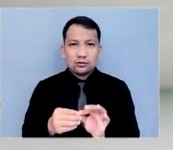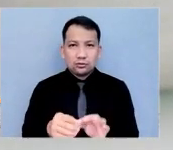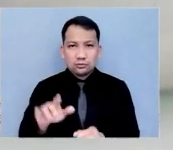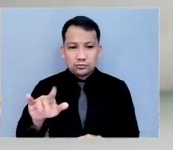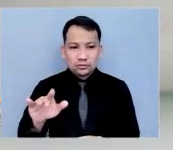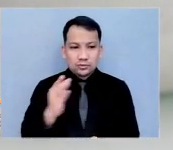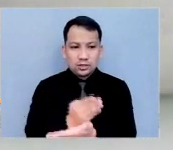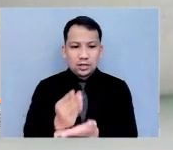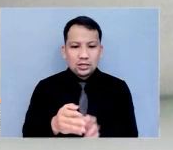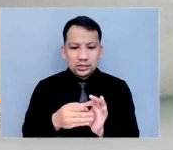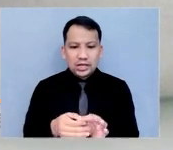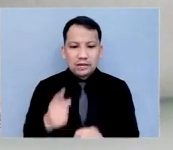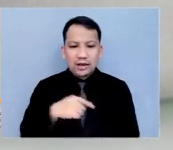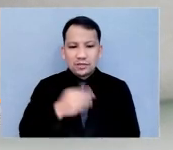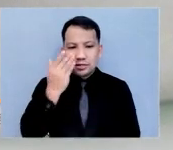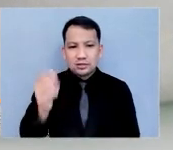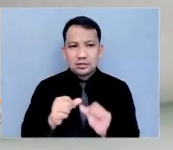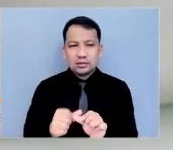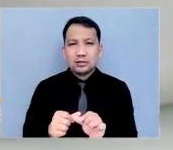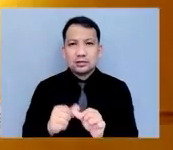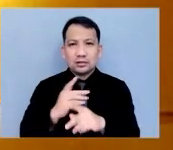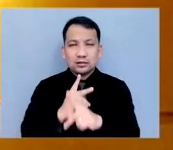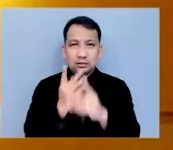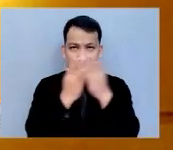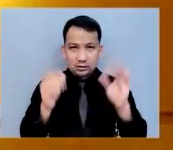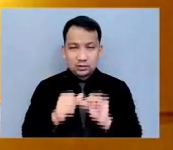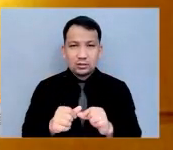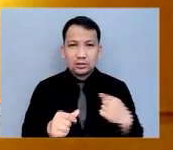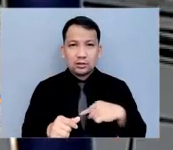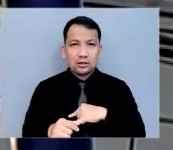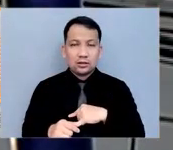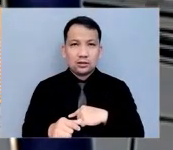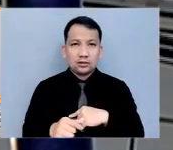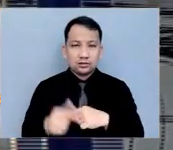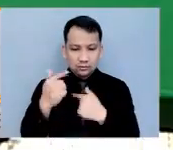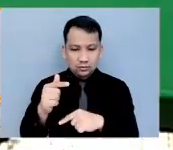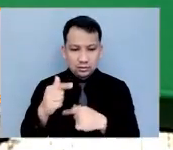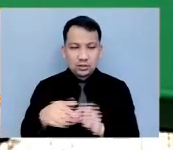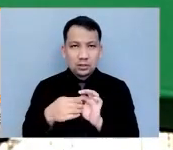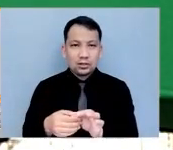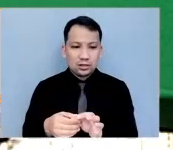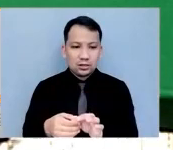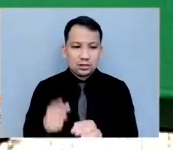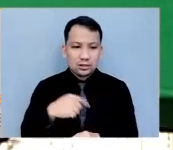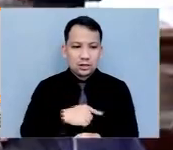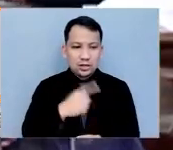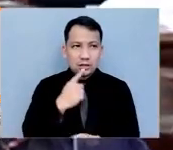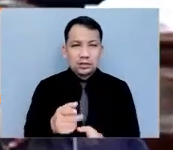billion pesos naman ang mula sa Development Bank of the Philippines. Naglagay rin ng limit sa investable funds ng Land Bank at